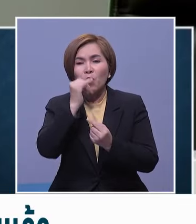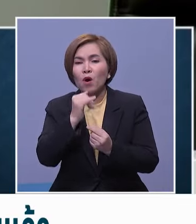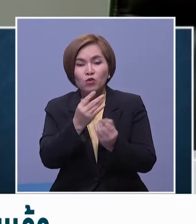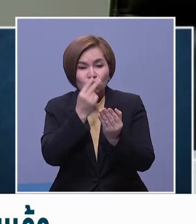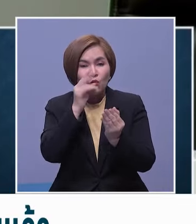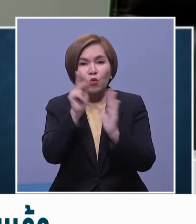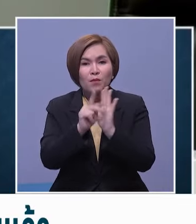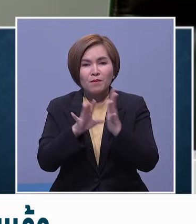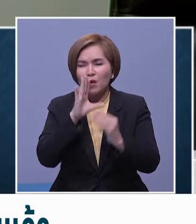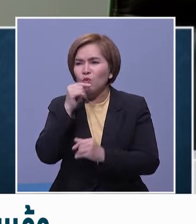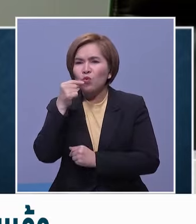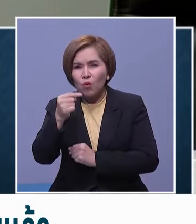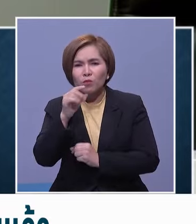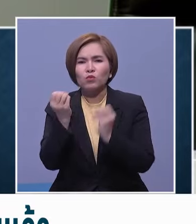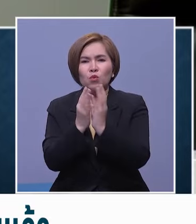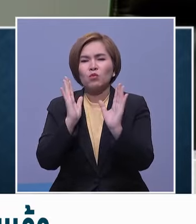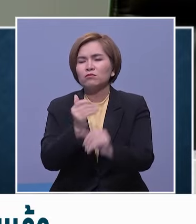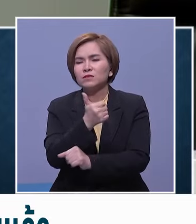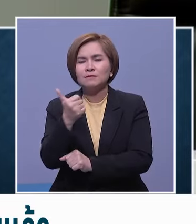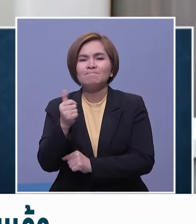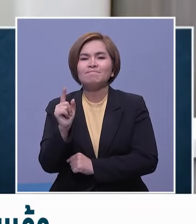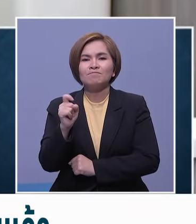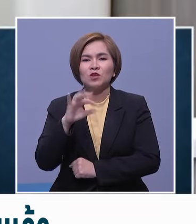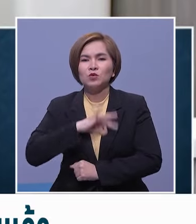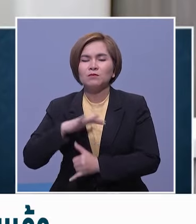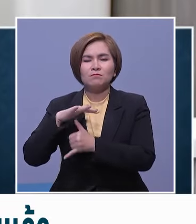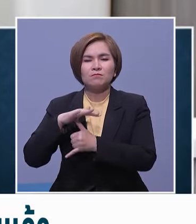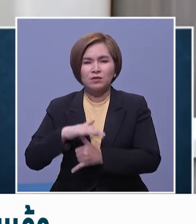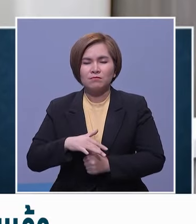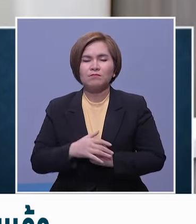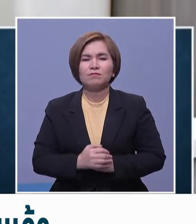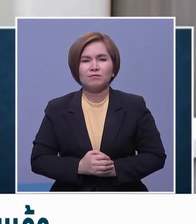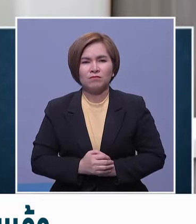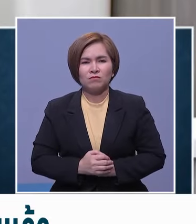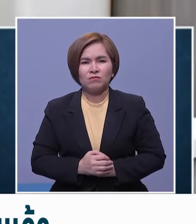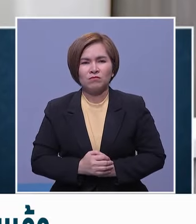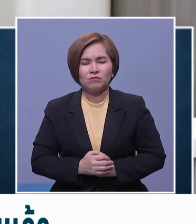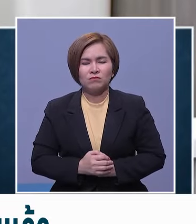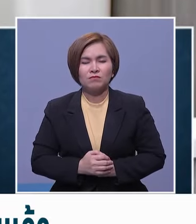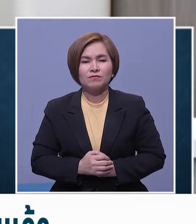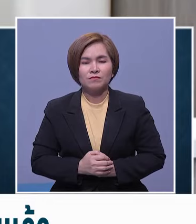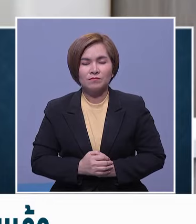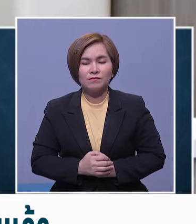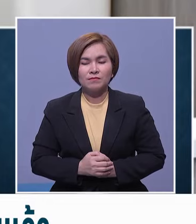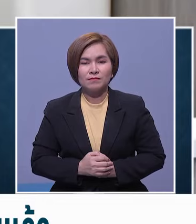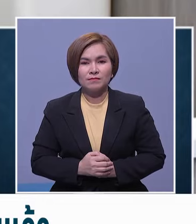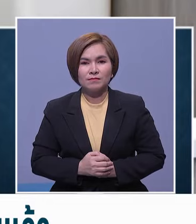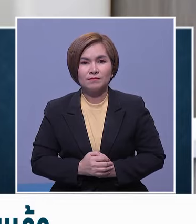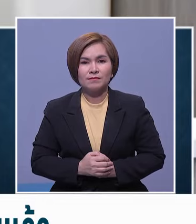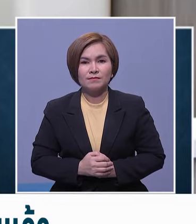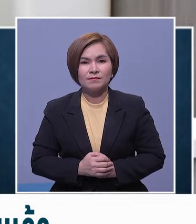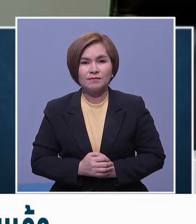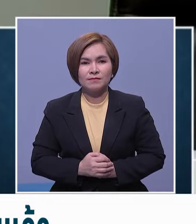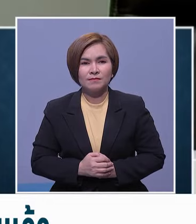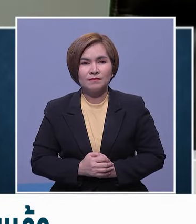ณ์ให้ผู้อื่นนะครับให้ด้อยค่าในสังคมนะครับตรงนี้ผมคิดว่